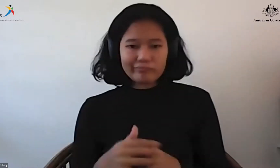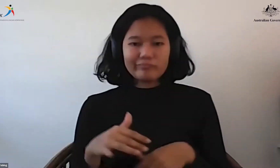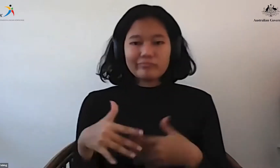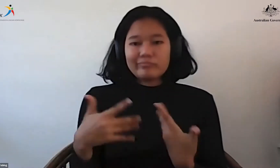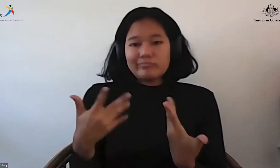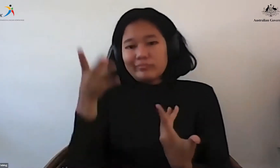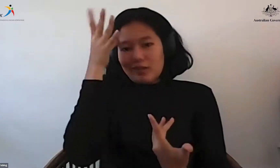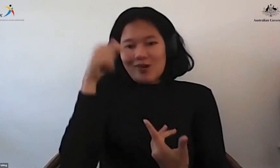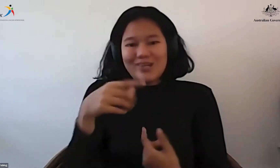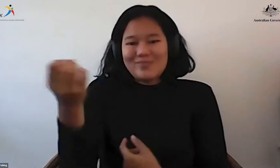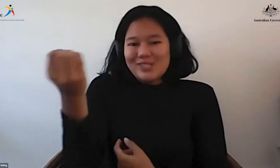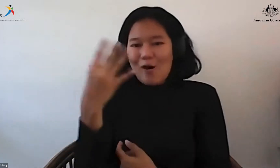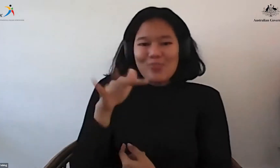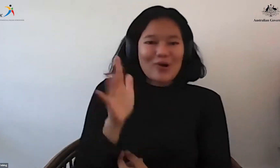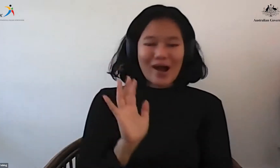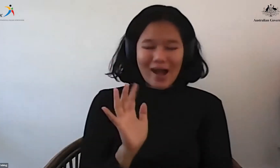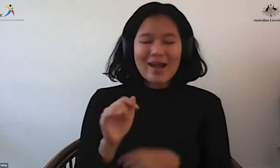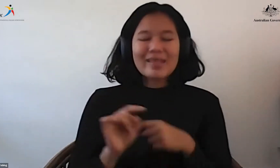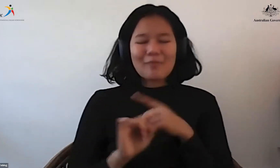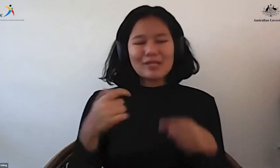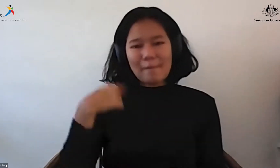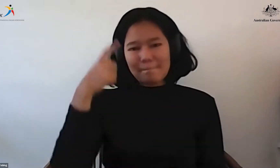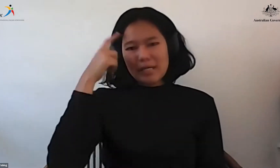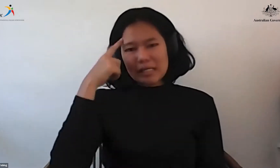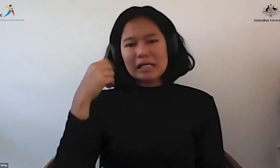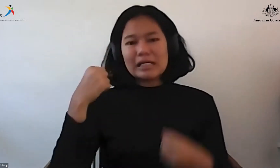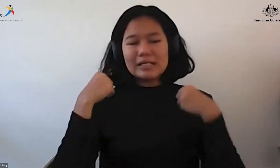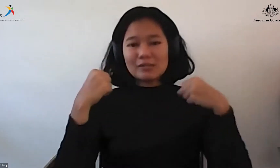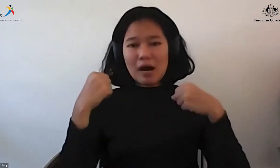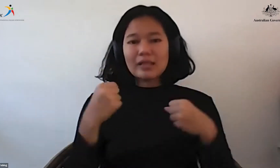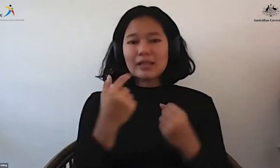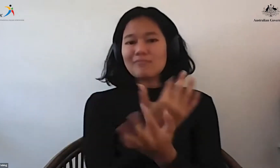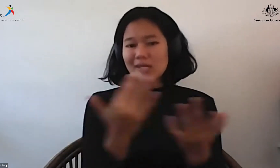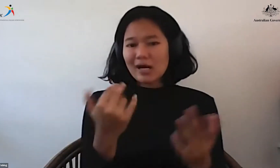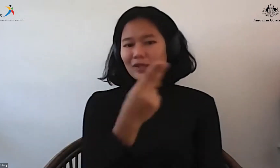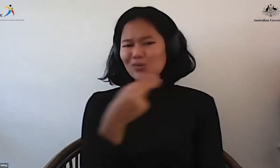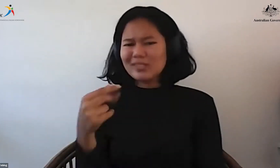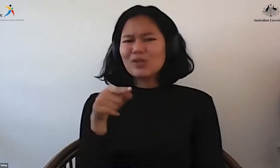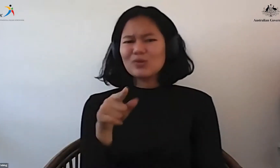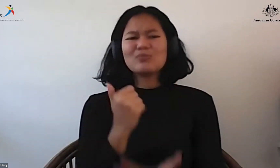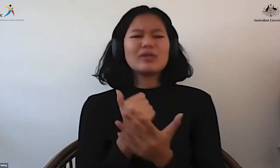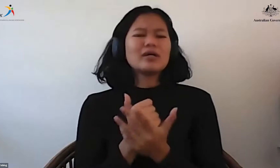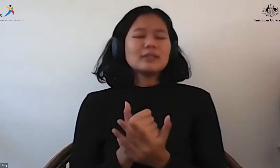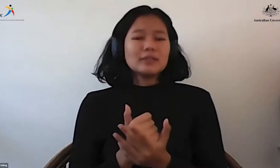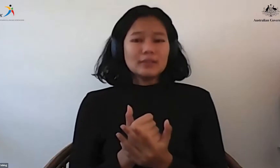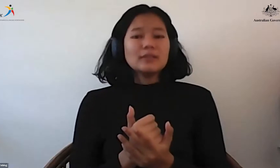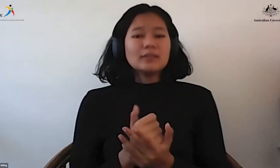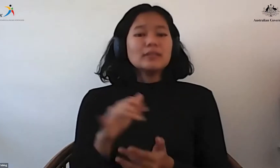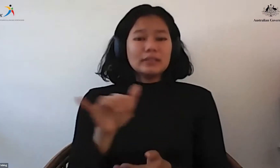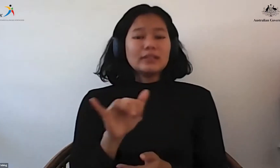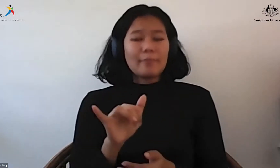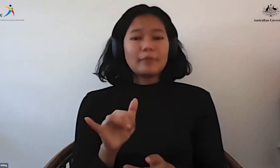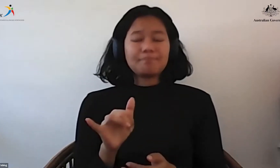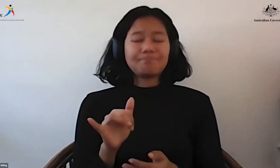ini menjawab atau tidak, tapi saya rasa semangatnya masyarakat Indonesia itu sama, dan kita